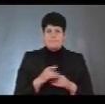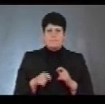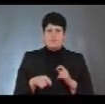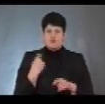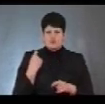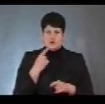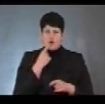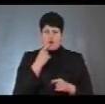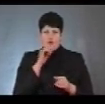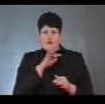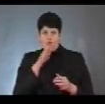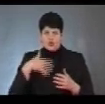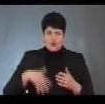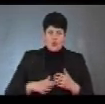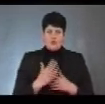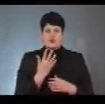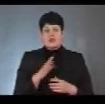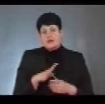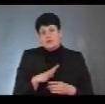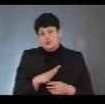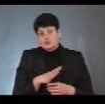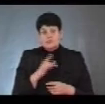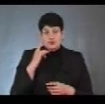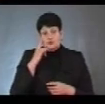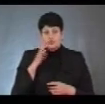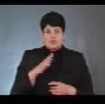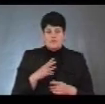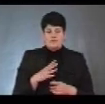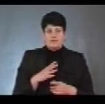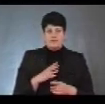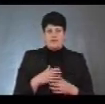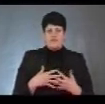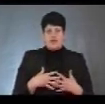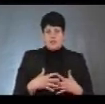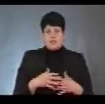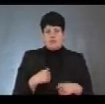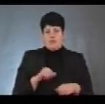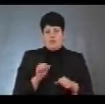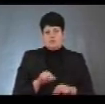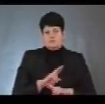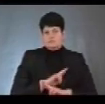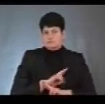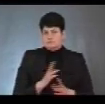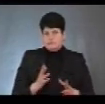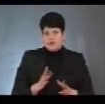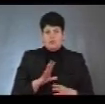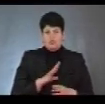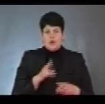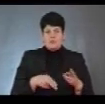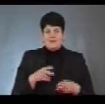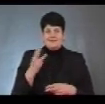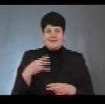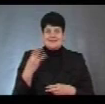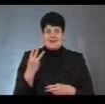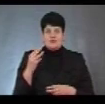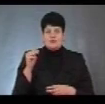І були підозри на те, що вагітність може завмерти в будь-який момент. Була операція на 33-му тижні